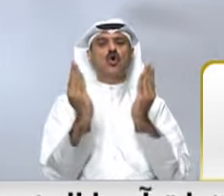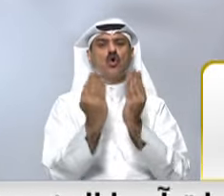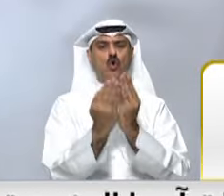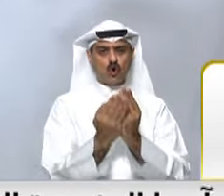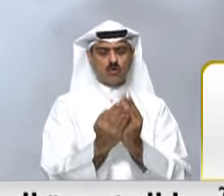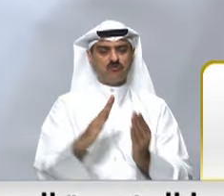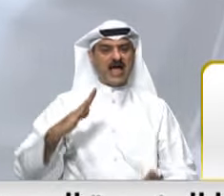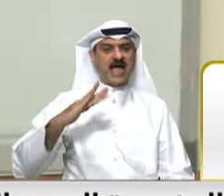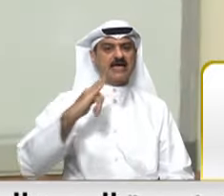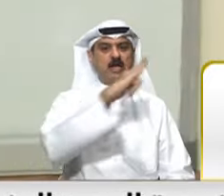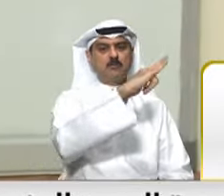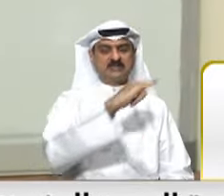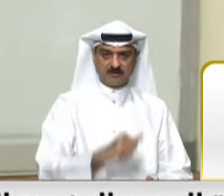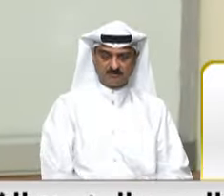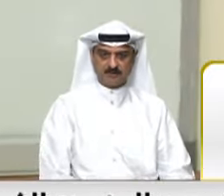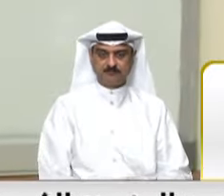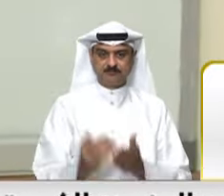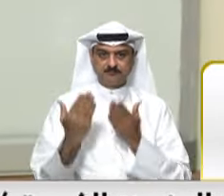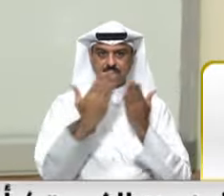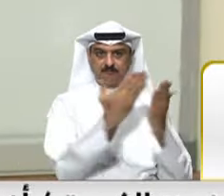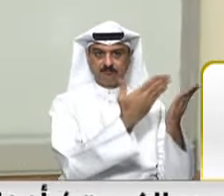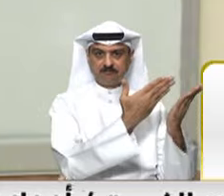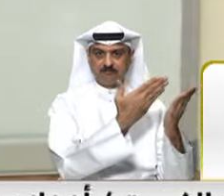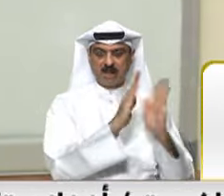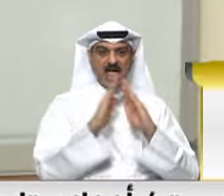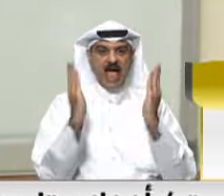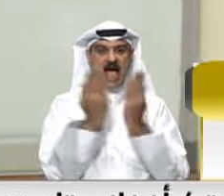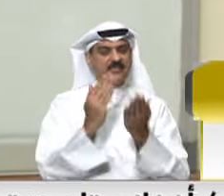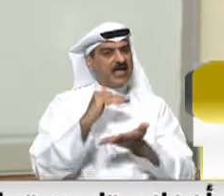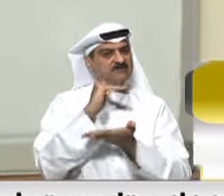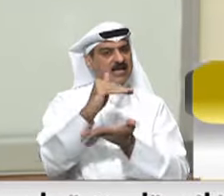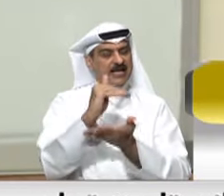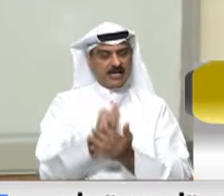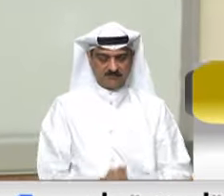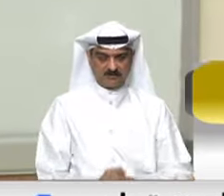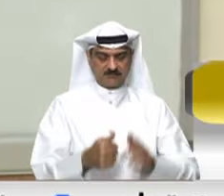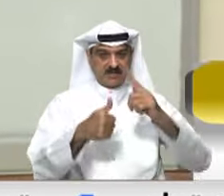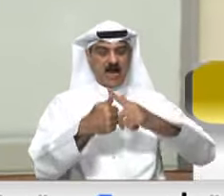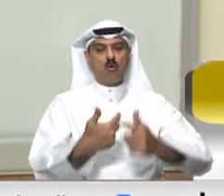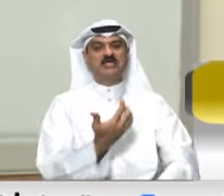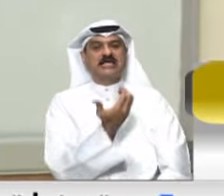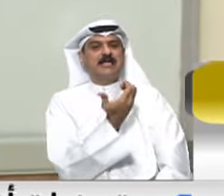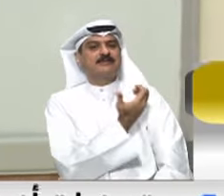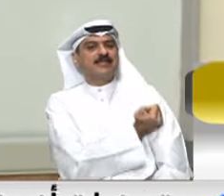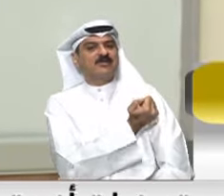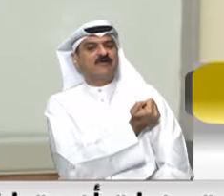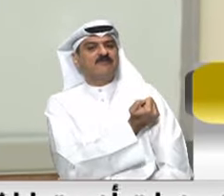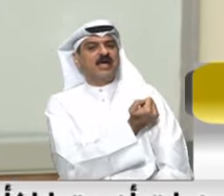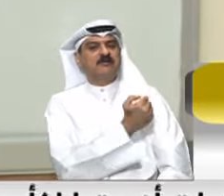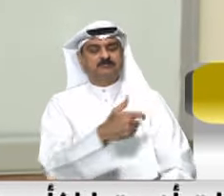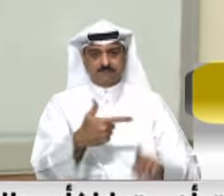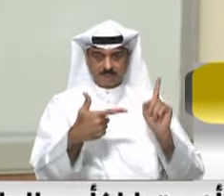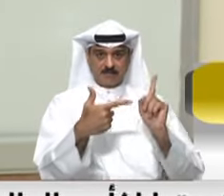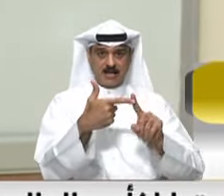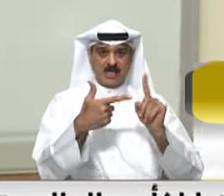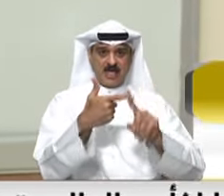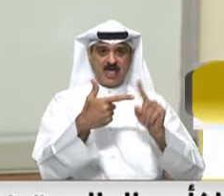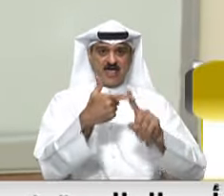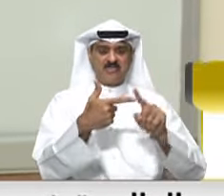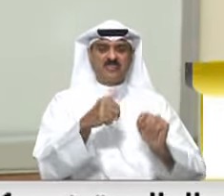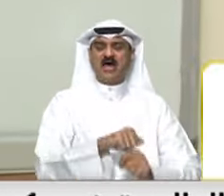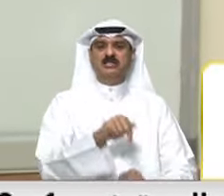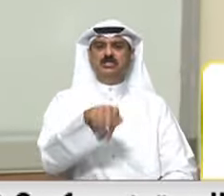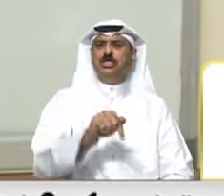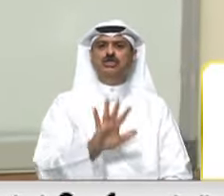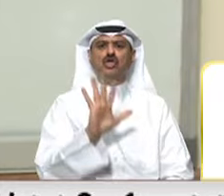لكل مسافر هذه العياده تقدم جميع الخدمات بدايه من تطعيمات الى تقديم كروت الصحه التي تعتبر شرط لدخول العدي